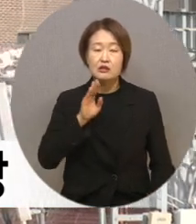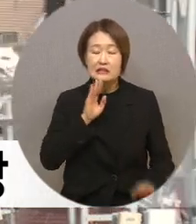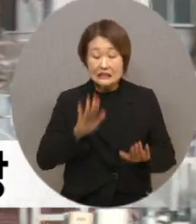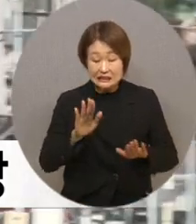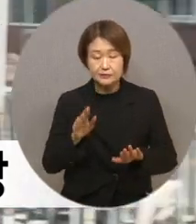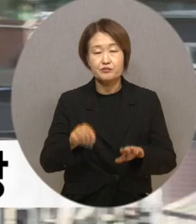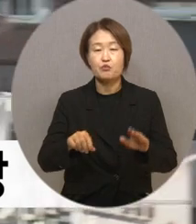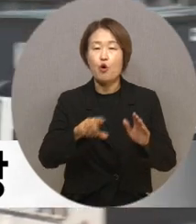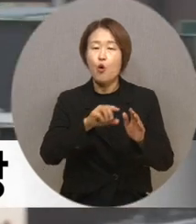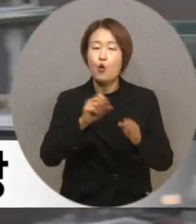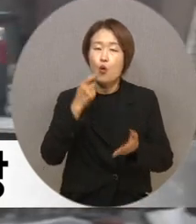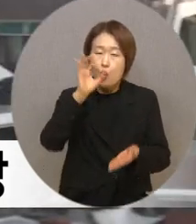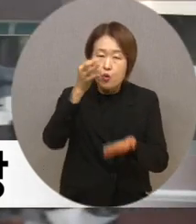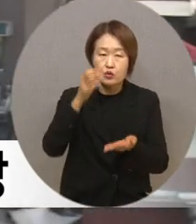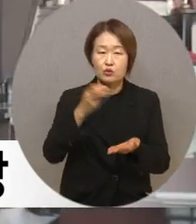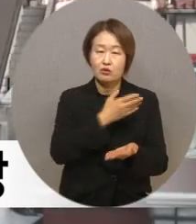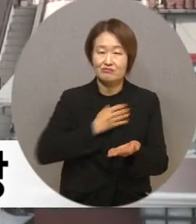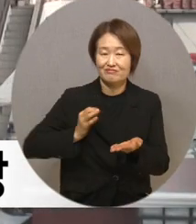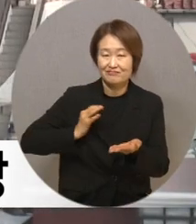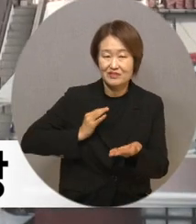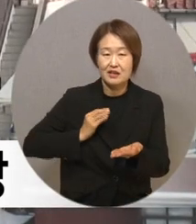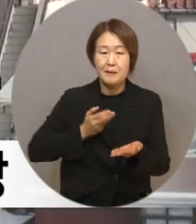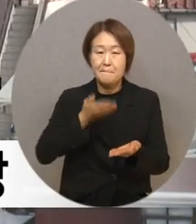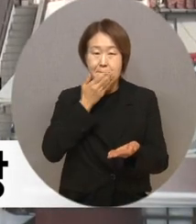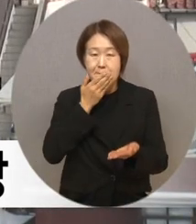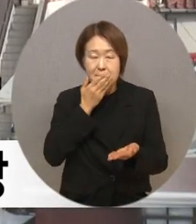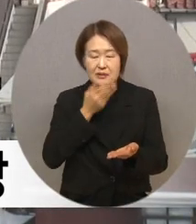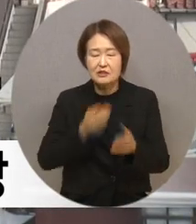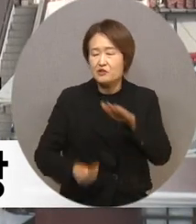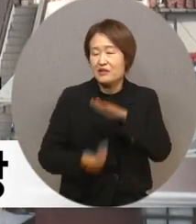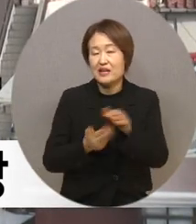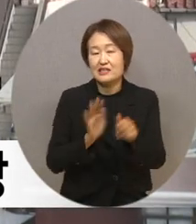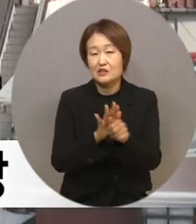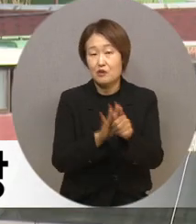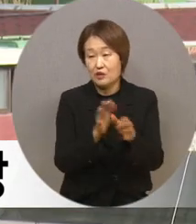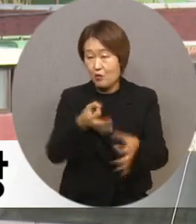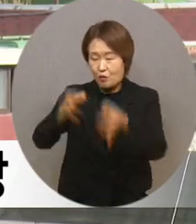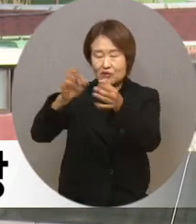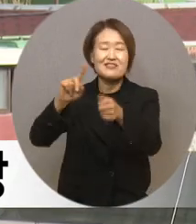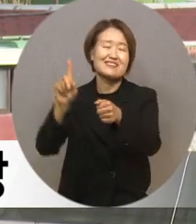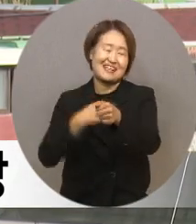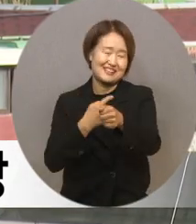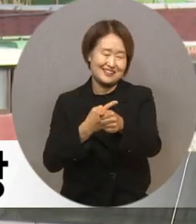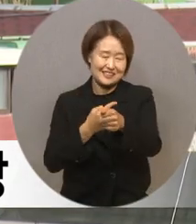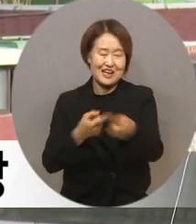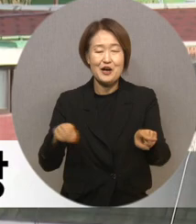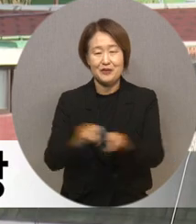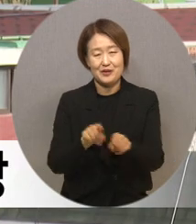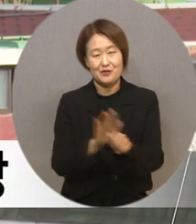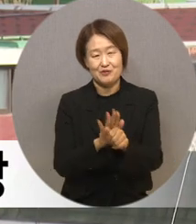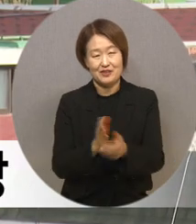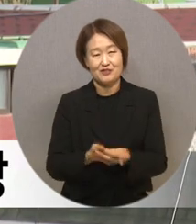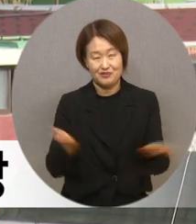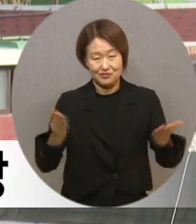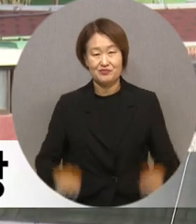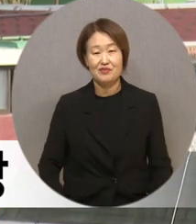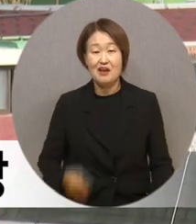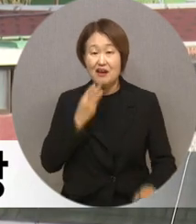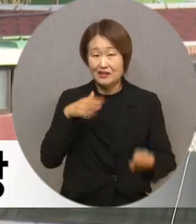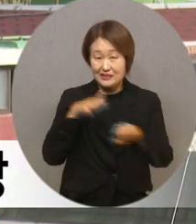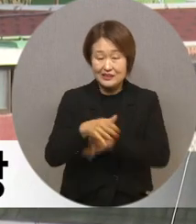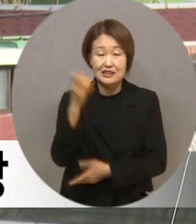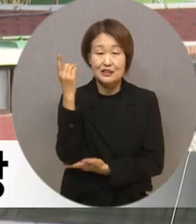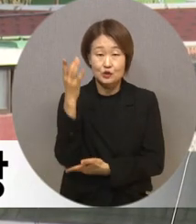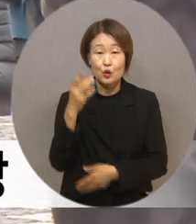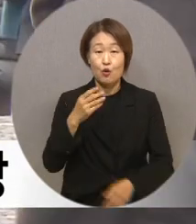함께 국민기초생활보장제도 생계급여 최대 지원액이 오르면서 이뤄졌습니다. 서울형 기초보장제도